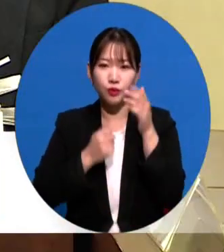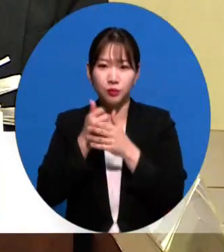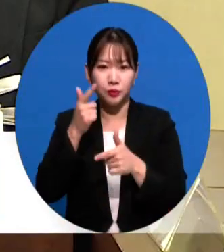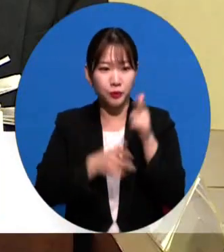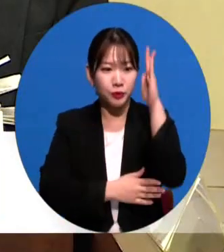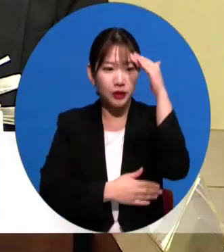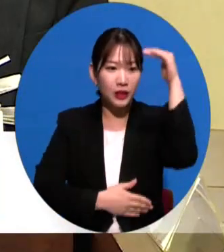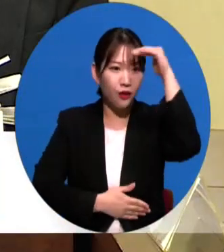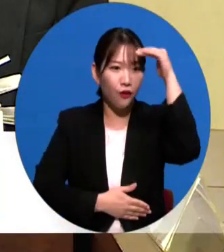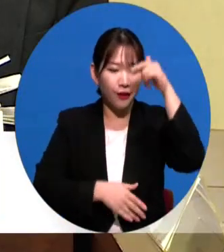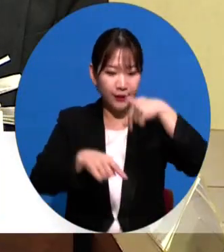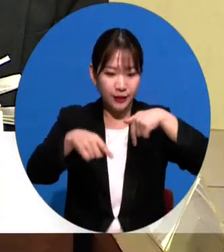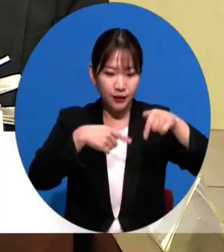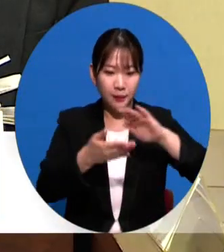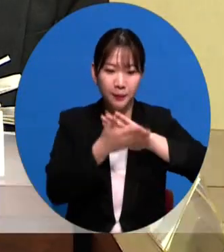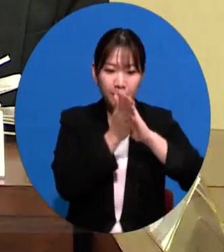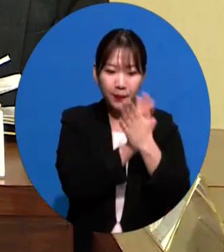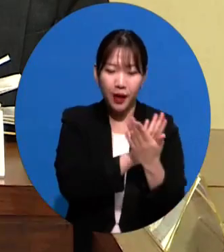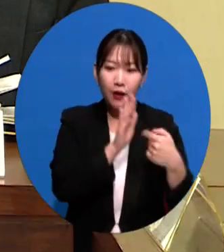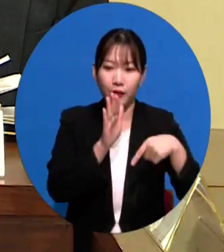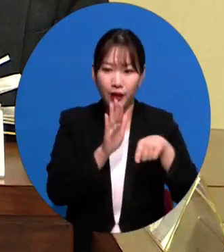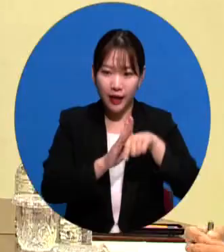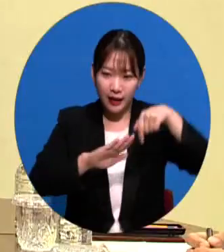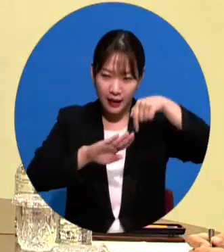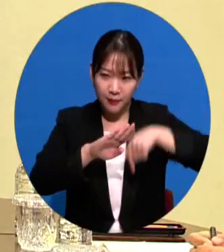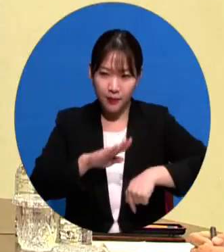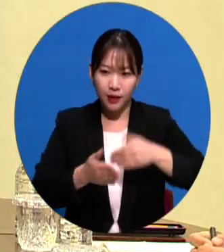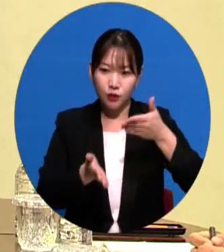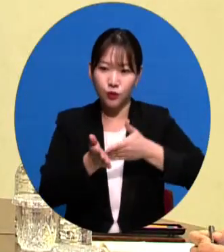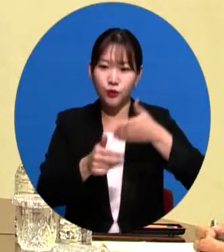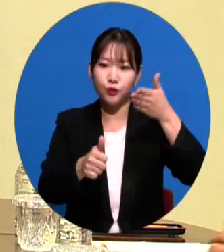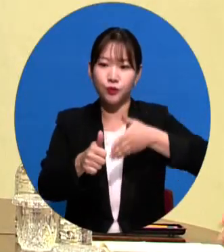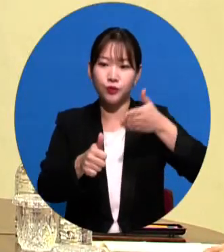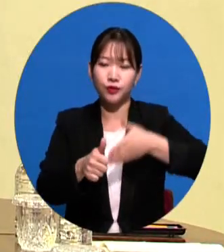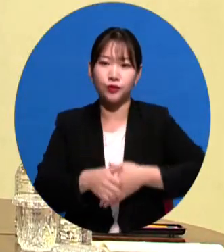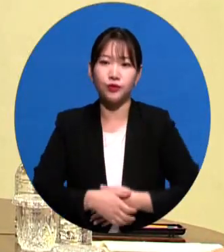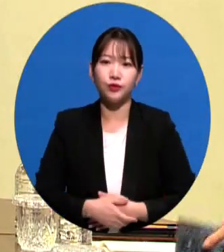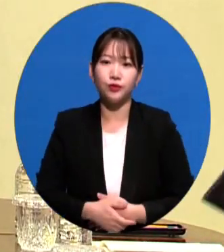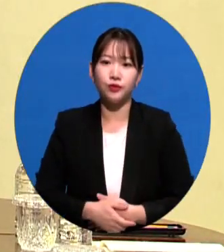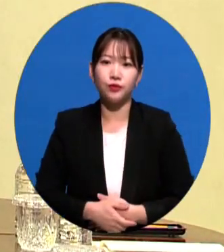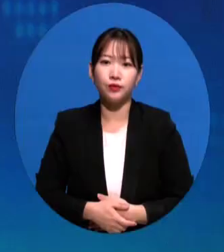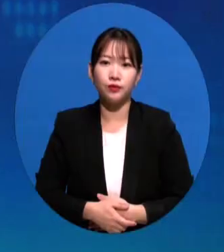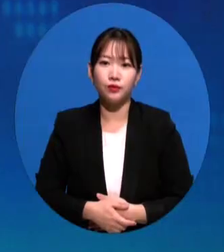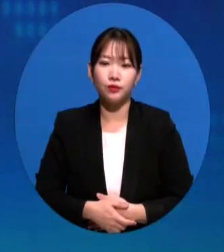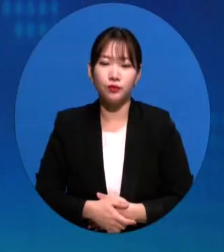목포시 관광 정책 변화를 위한 심층 보도를 제안했습니다.